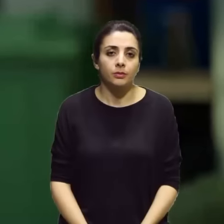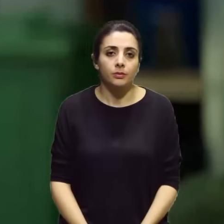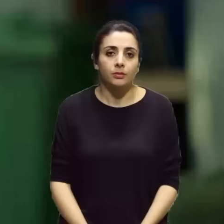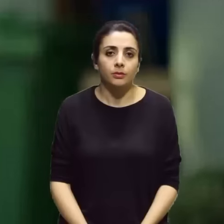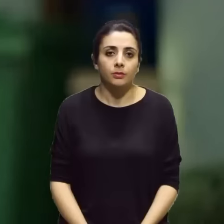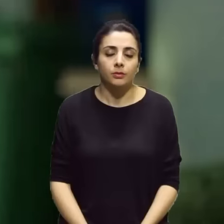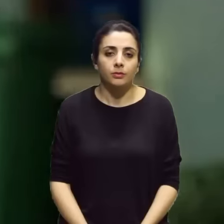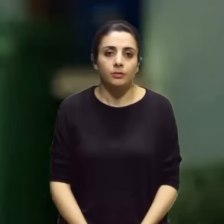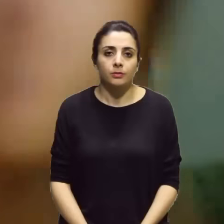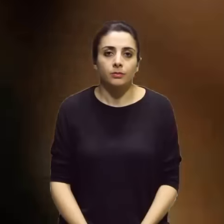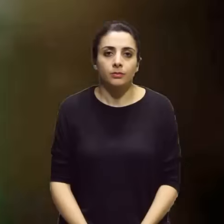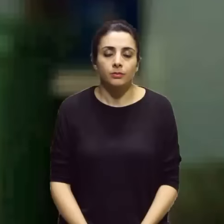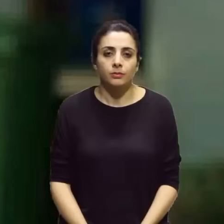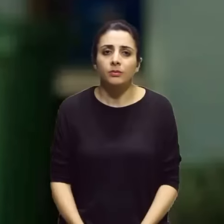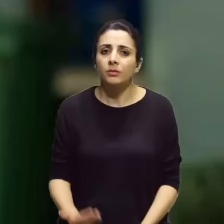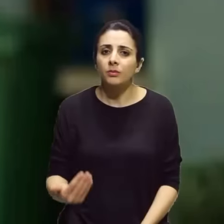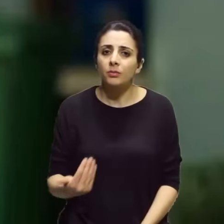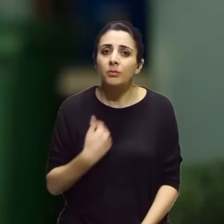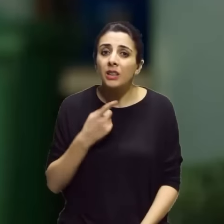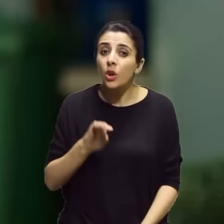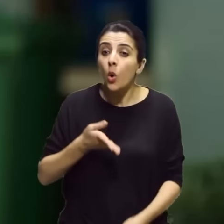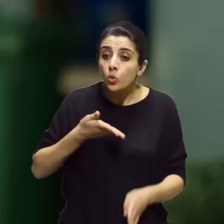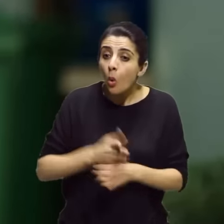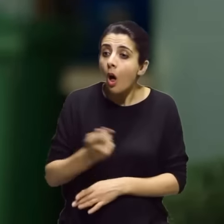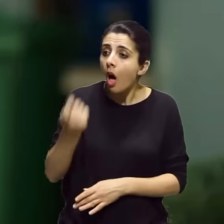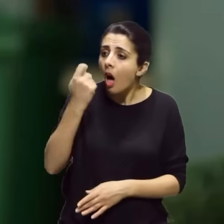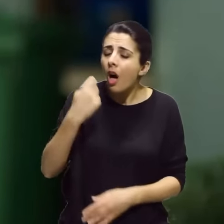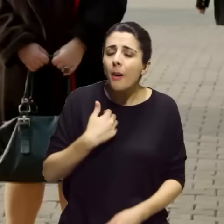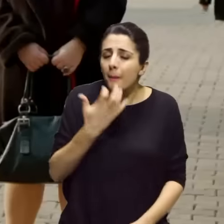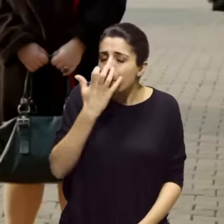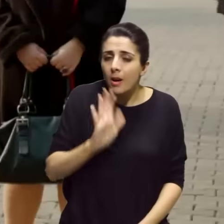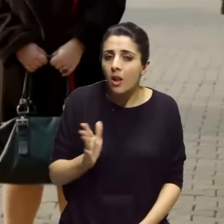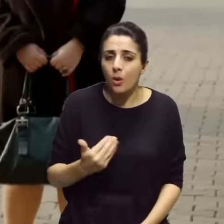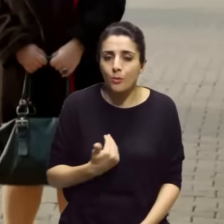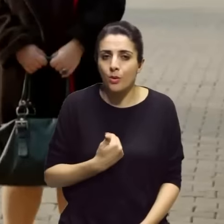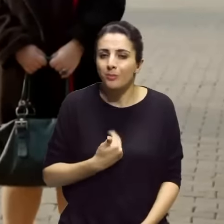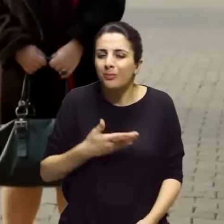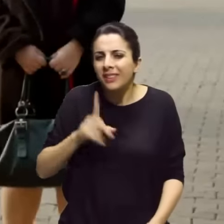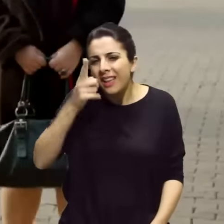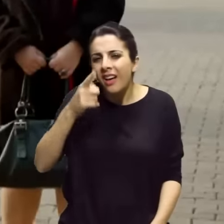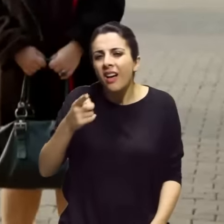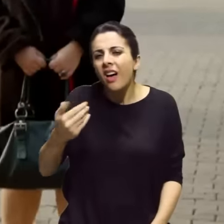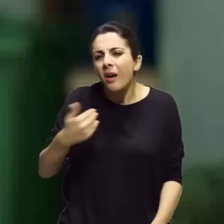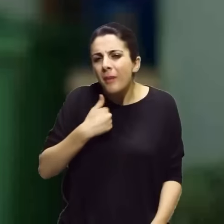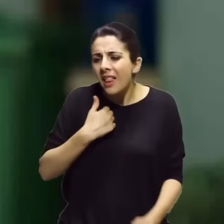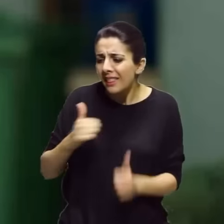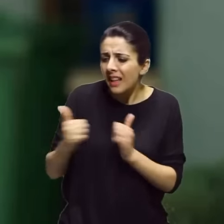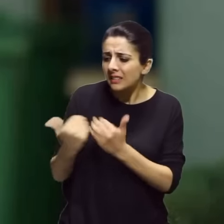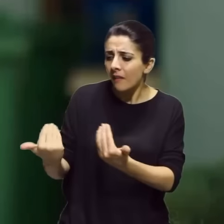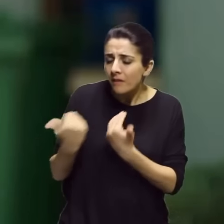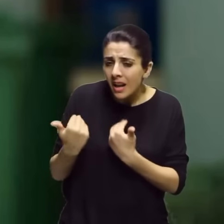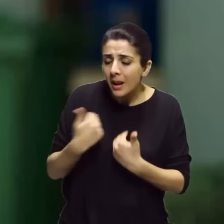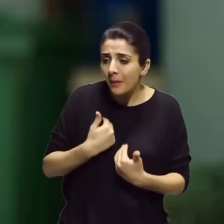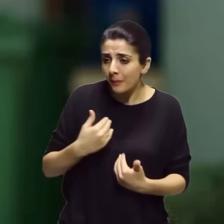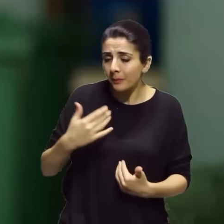duraksadı. Ben senden doğrucu Davut olmanı beklemiyorum Fahriye. Sadece gözü kapalı benim yanımda